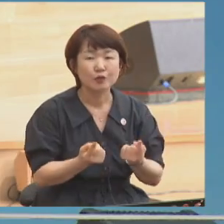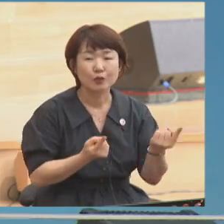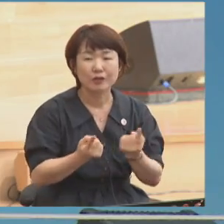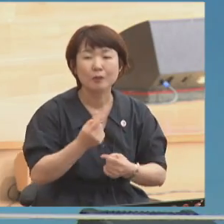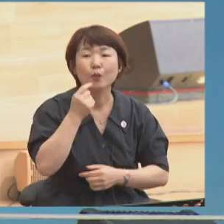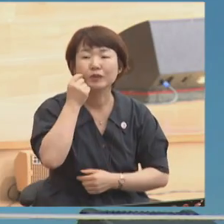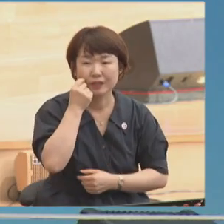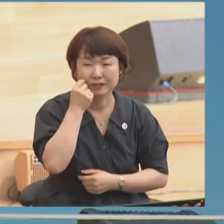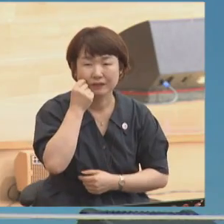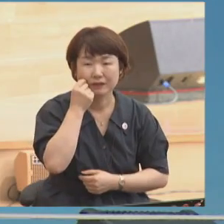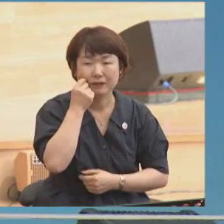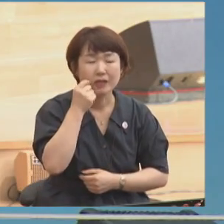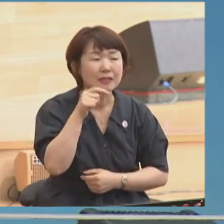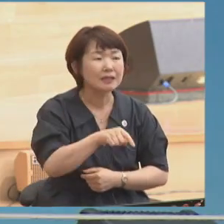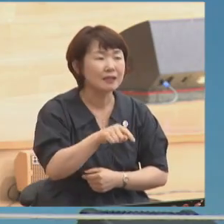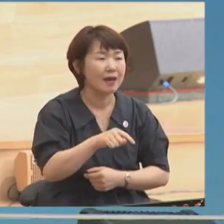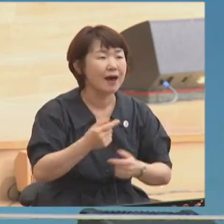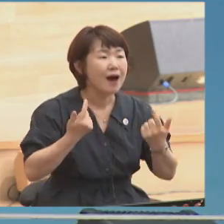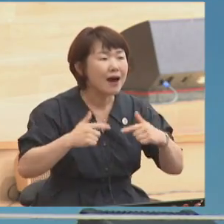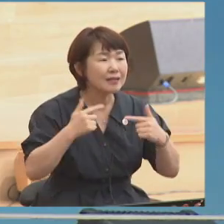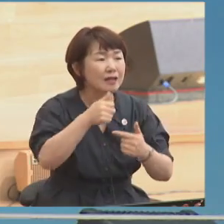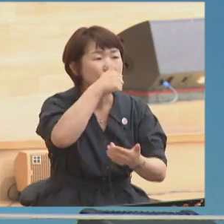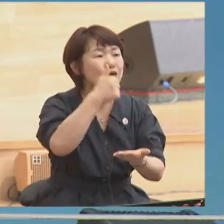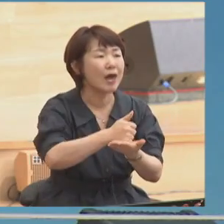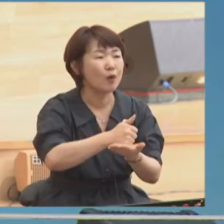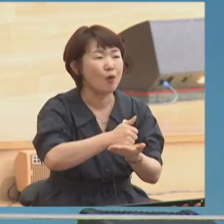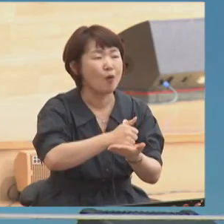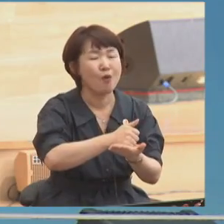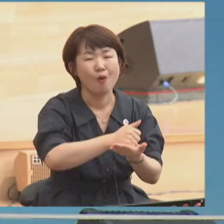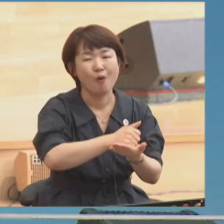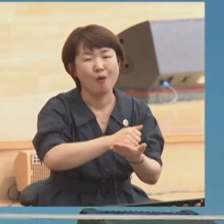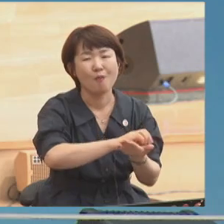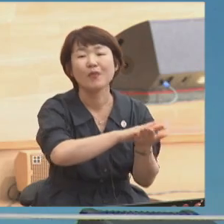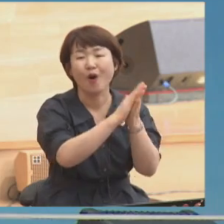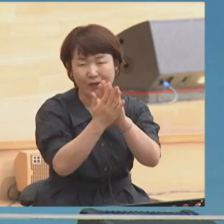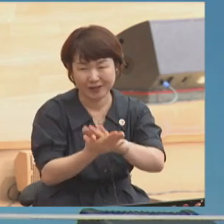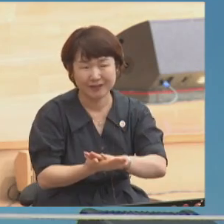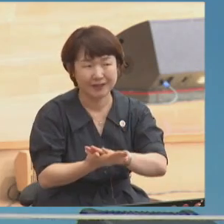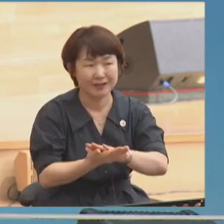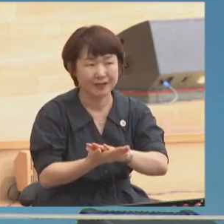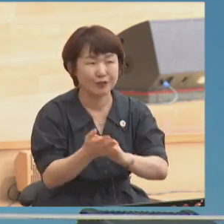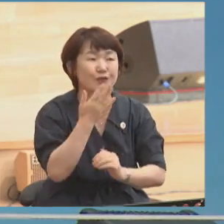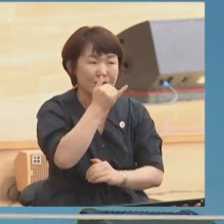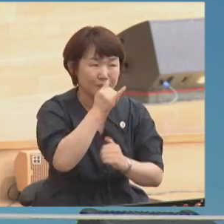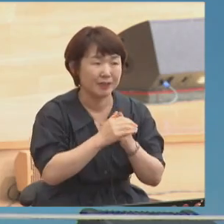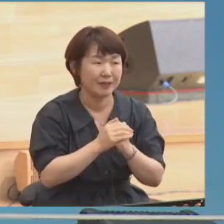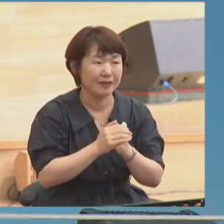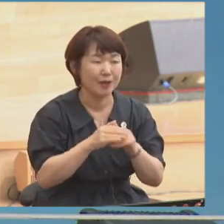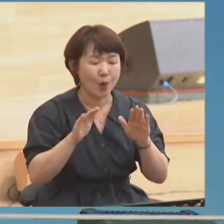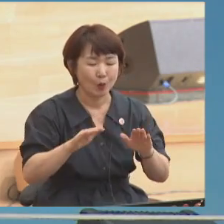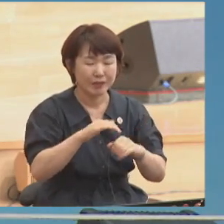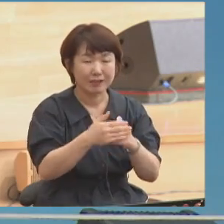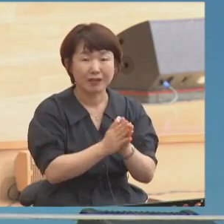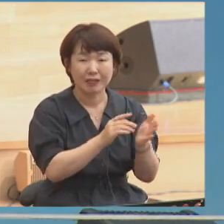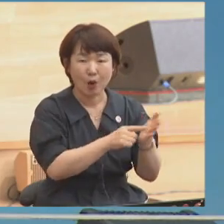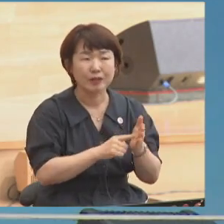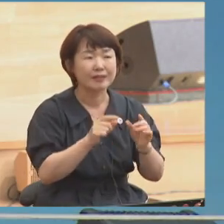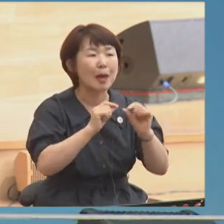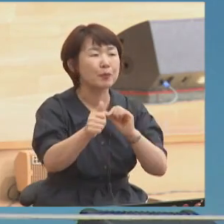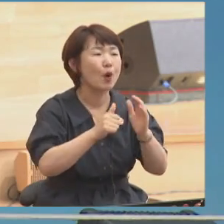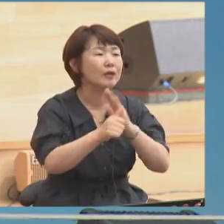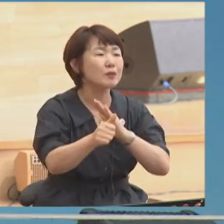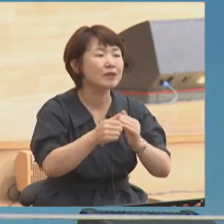컨트롤되지 않는 분노, 이게 언제든지 죄악으로 발전된 가능성이 있다, 그 말입니다. 오늘 본문이 바로 대표적인 사건이죠.